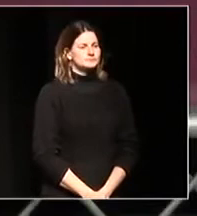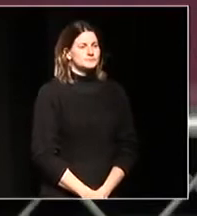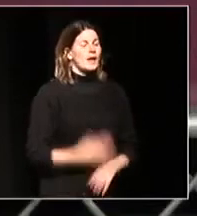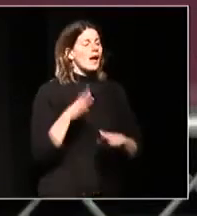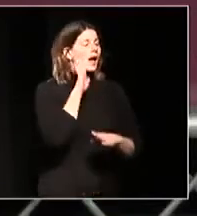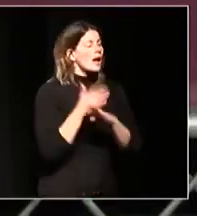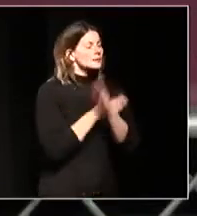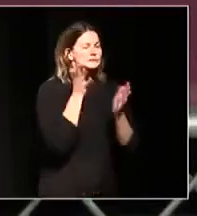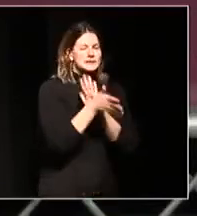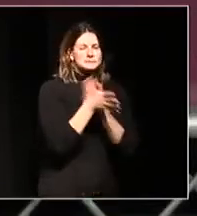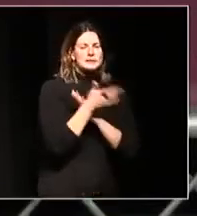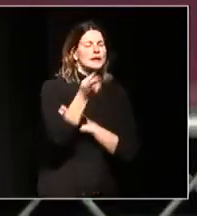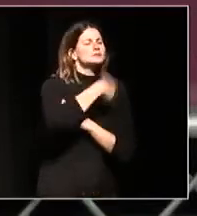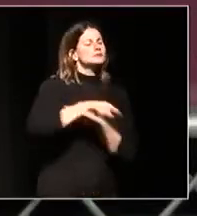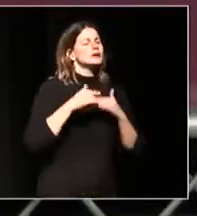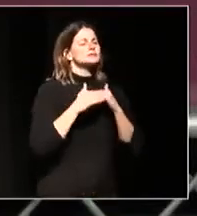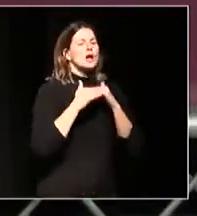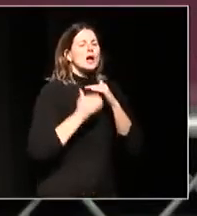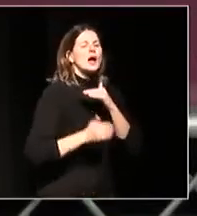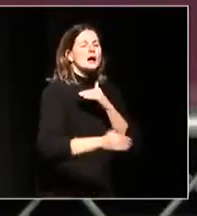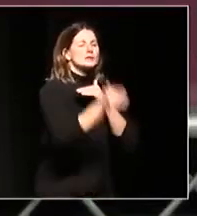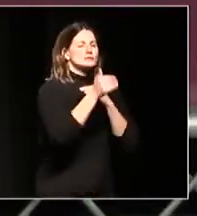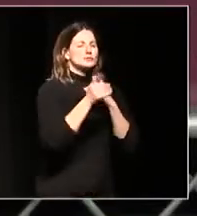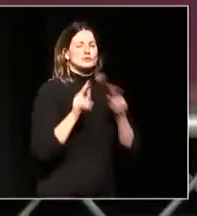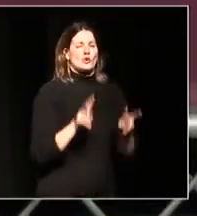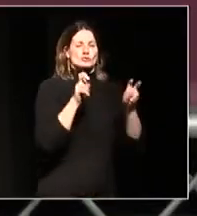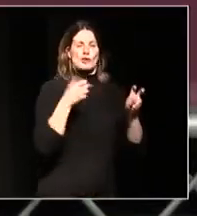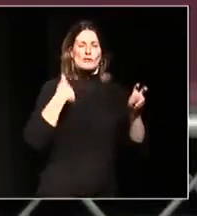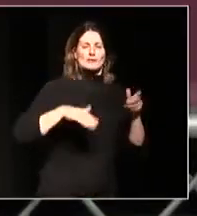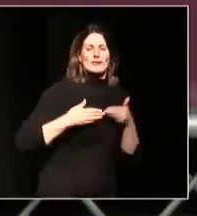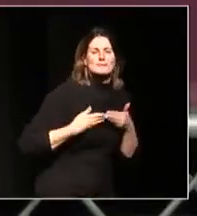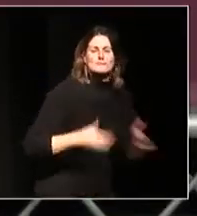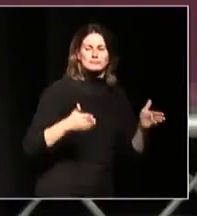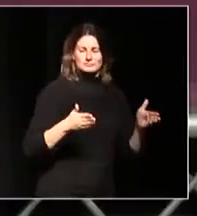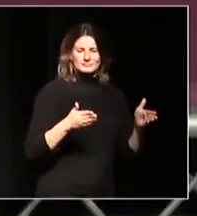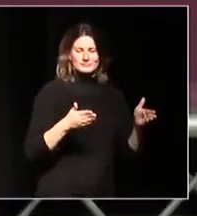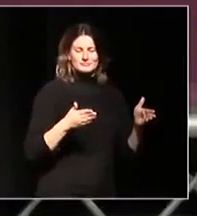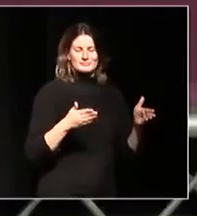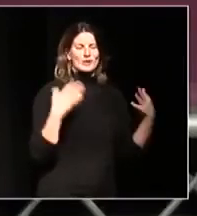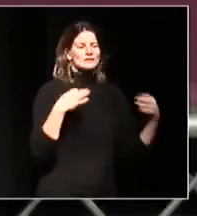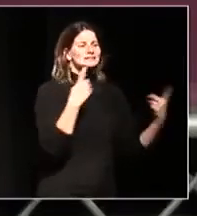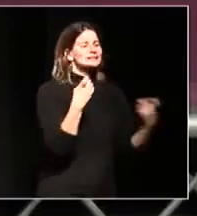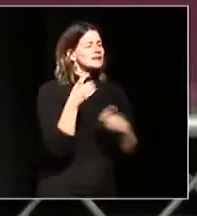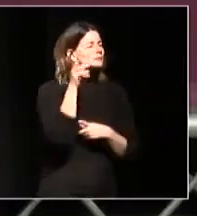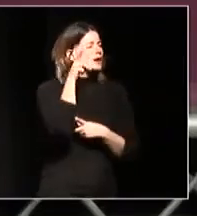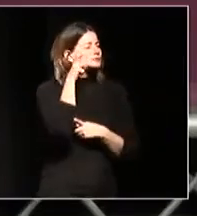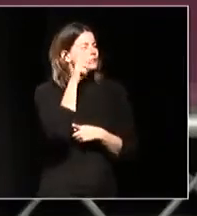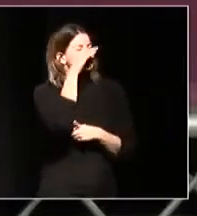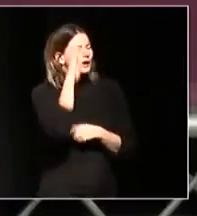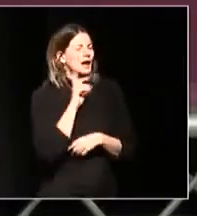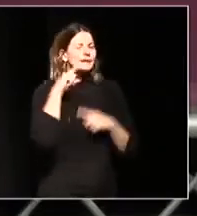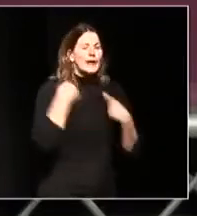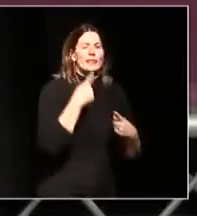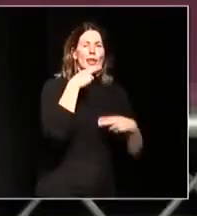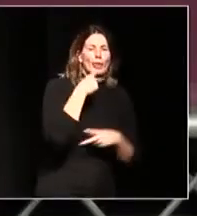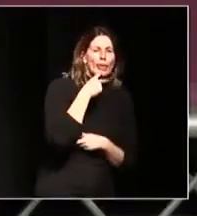Us deia que havíem obert un horitzó i només cal sentir Arrimadas parlant dia sí, dia